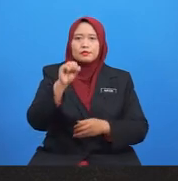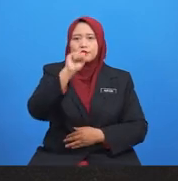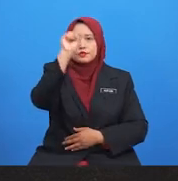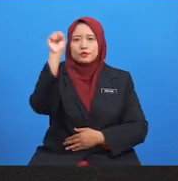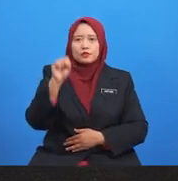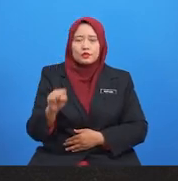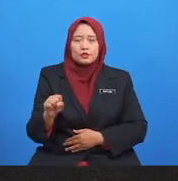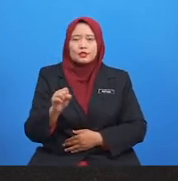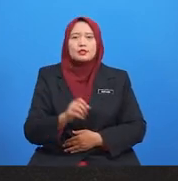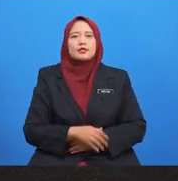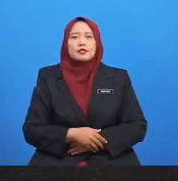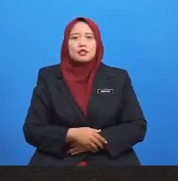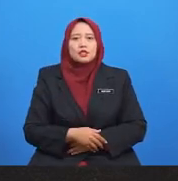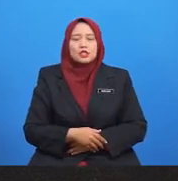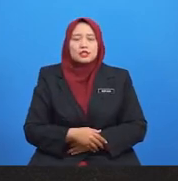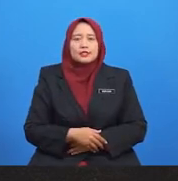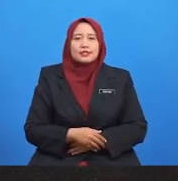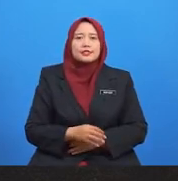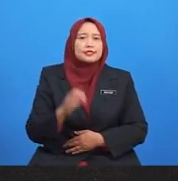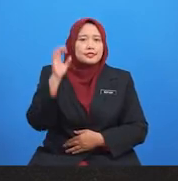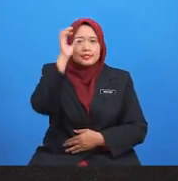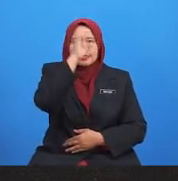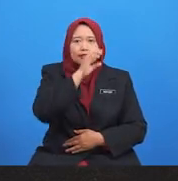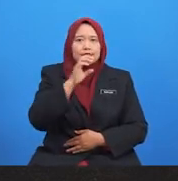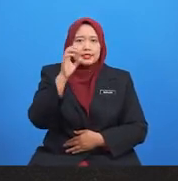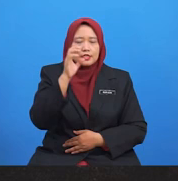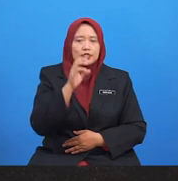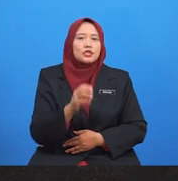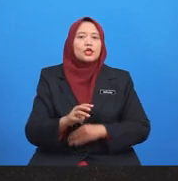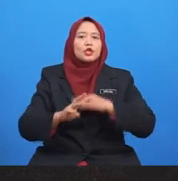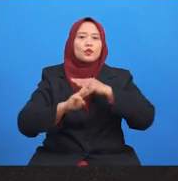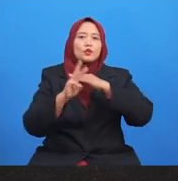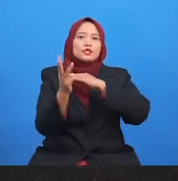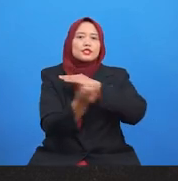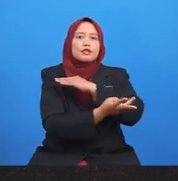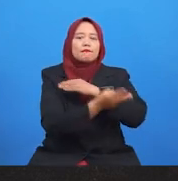belurit dijana 180 darjah pada paksi X.